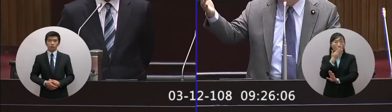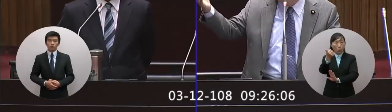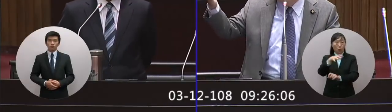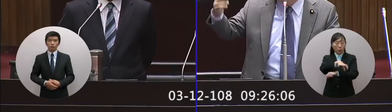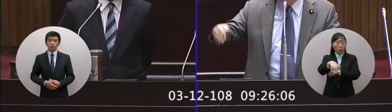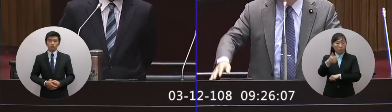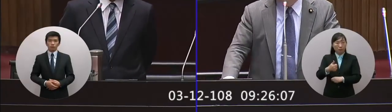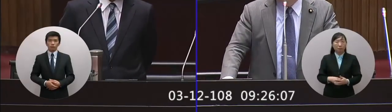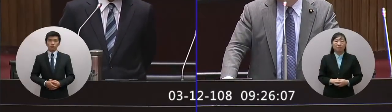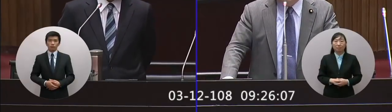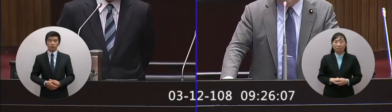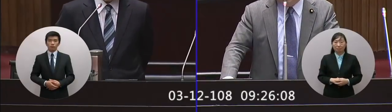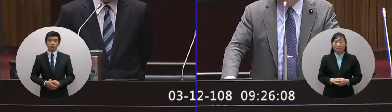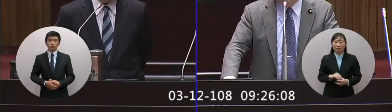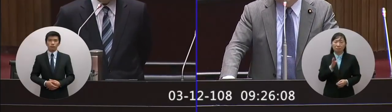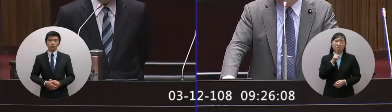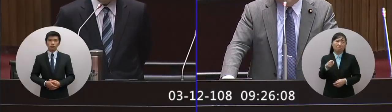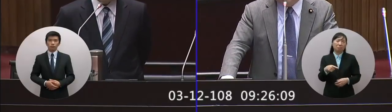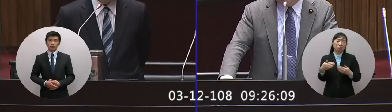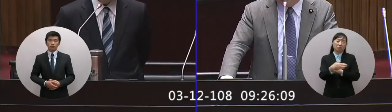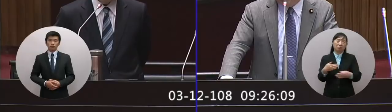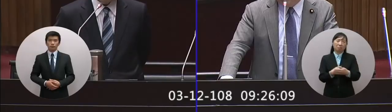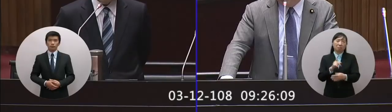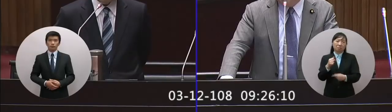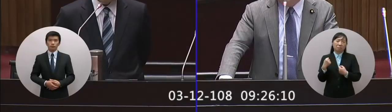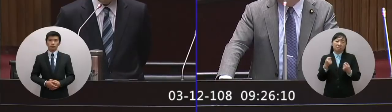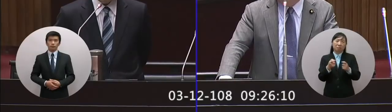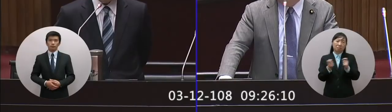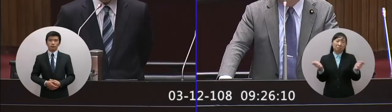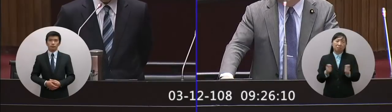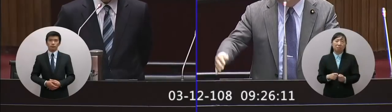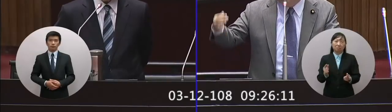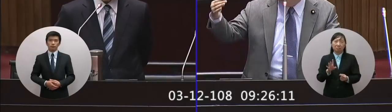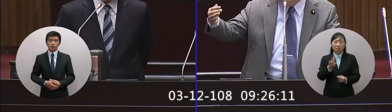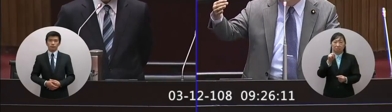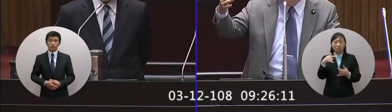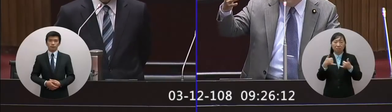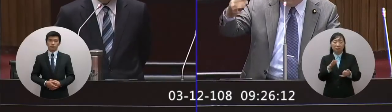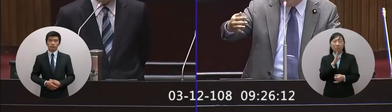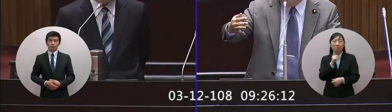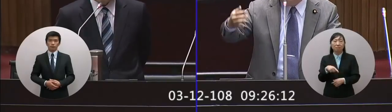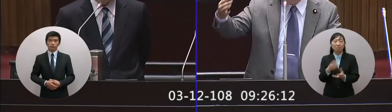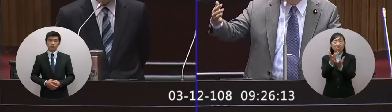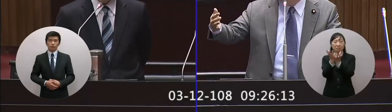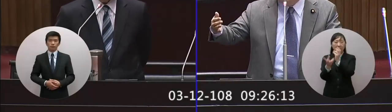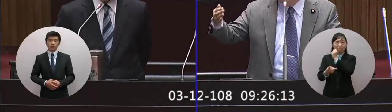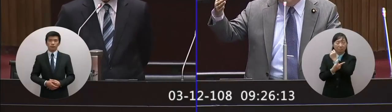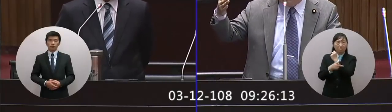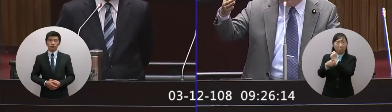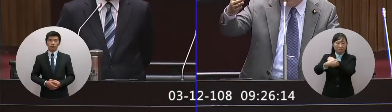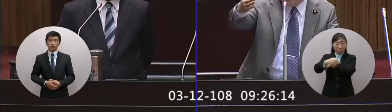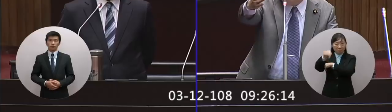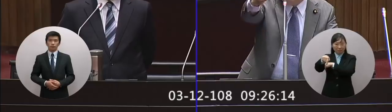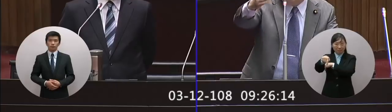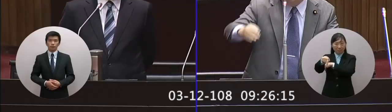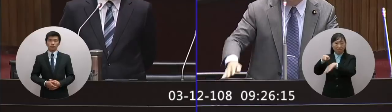常的漂亮，但是这个交通的路途稍微久一点，有一条道路就是从牡丹里以前牡丹村，